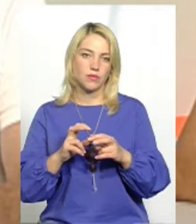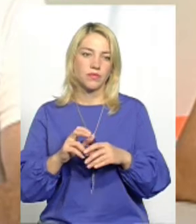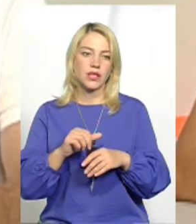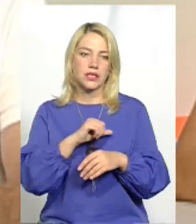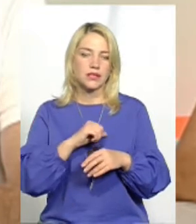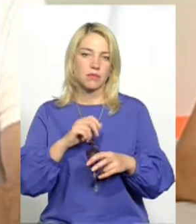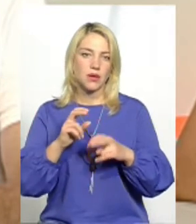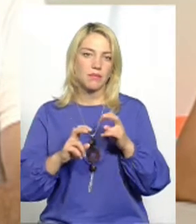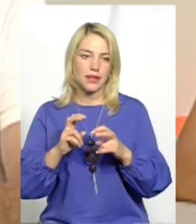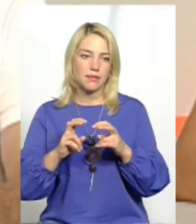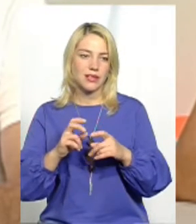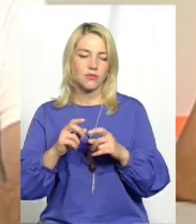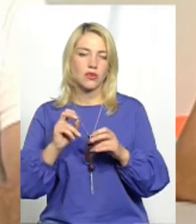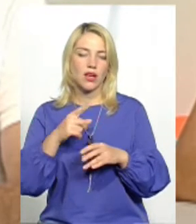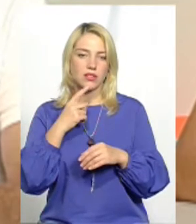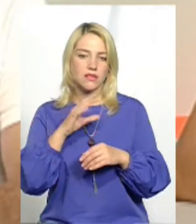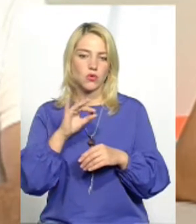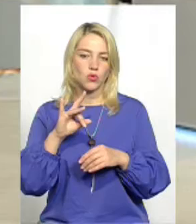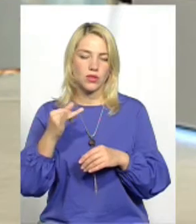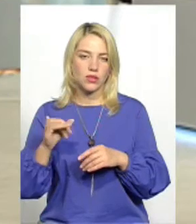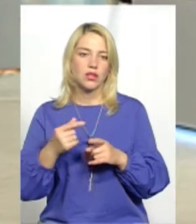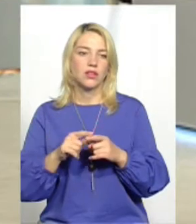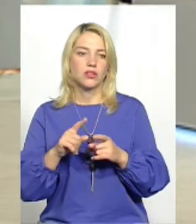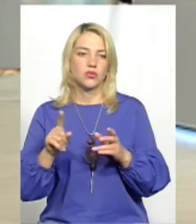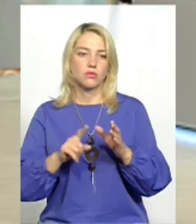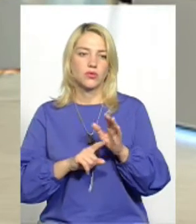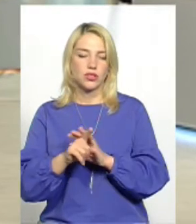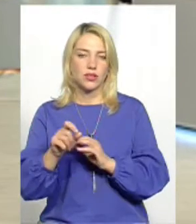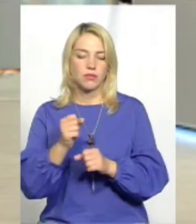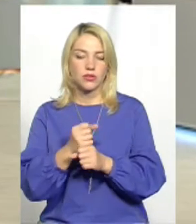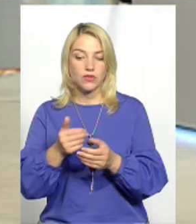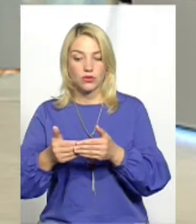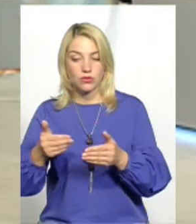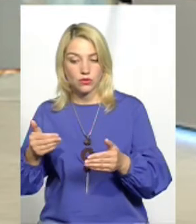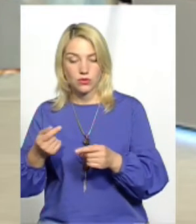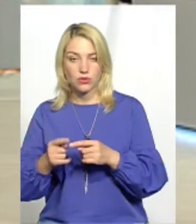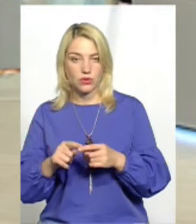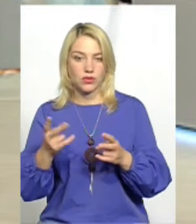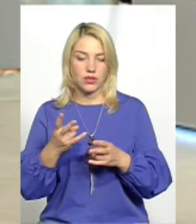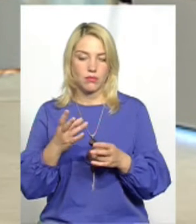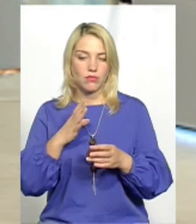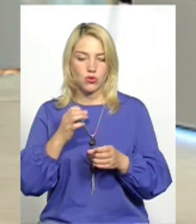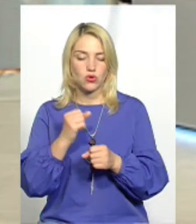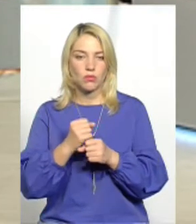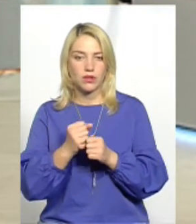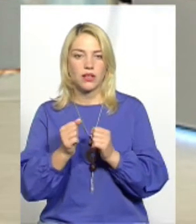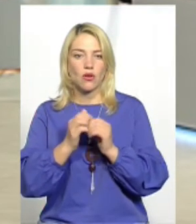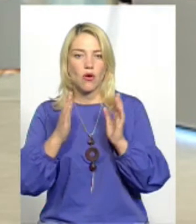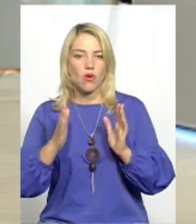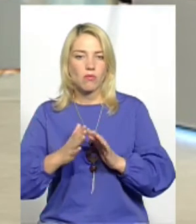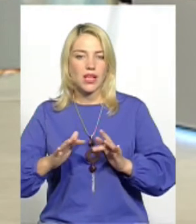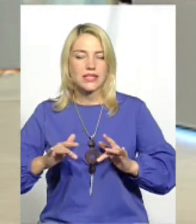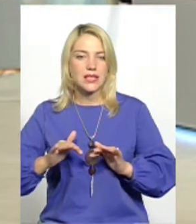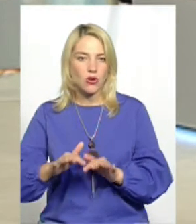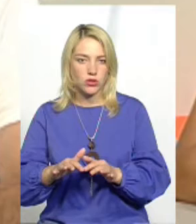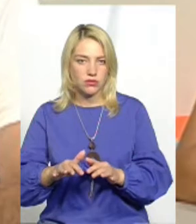фактично, як вже пан Юрій казав, що до того, як почати працювати, ти зобов'язаний зробити комплекс заходів